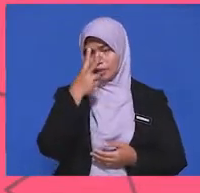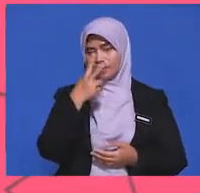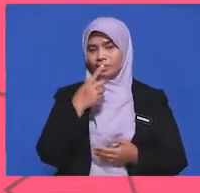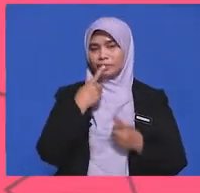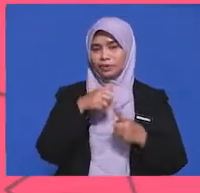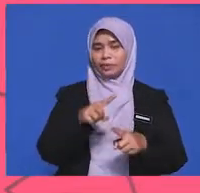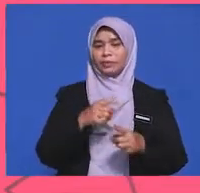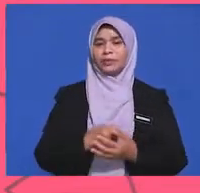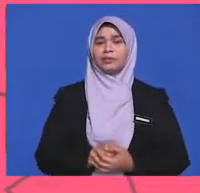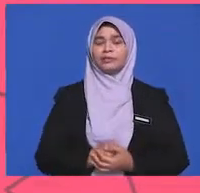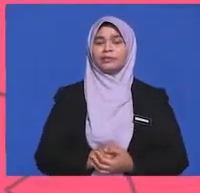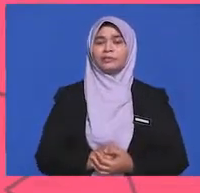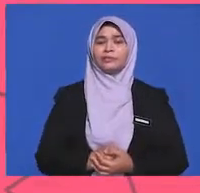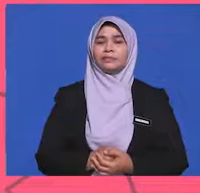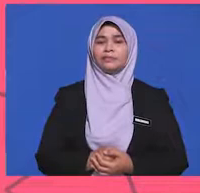jawapannya.